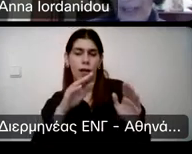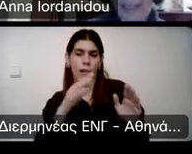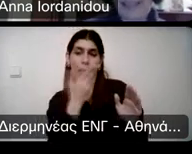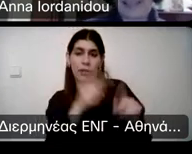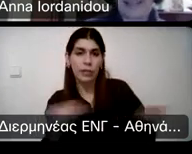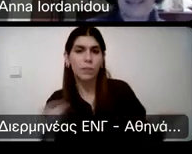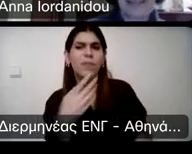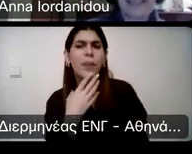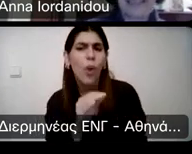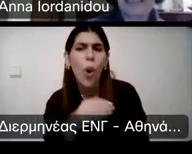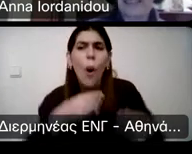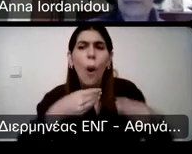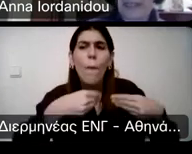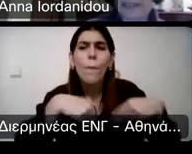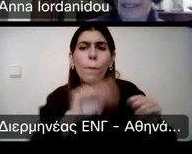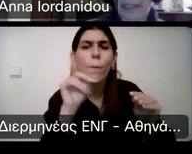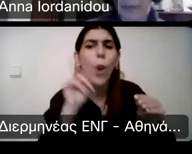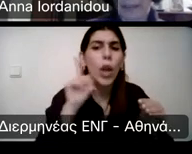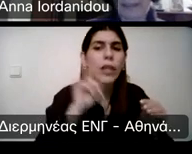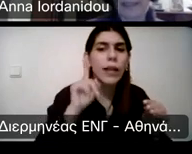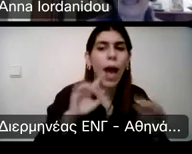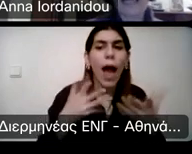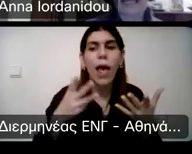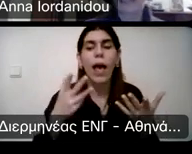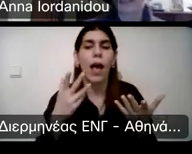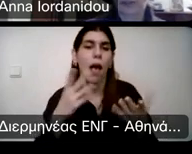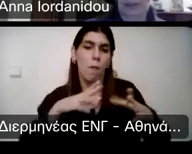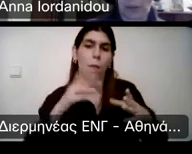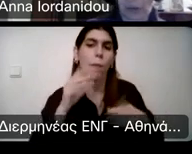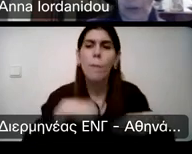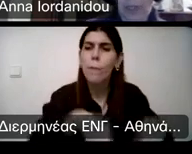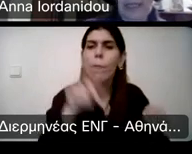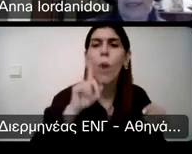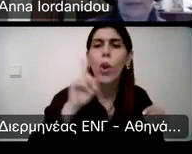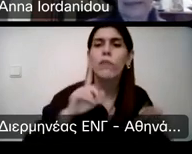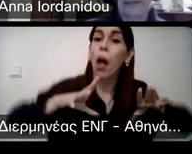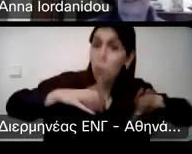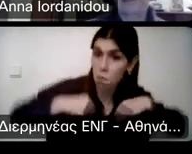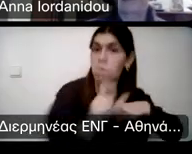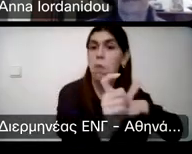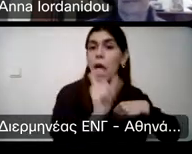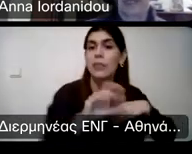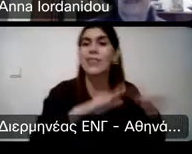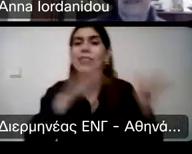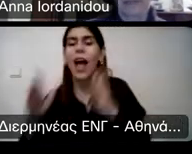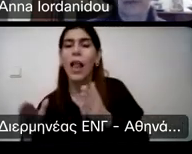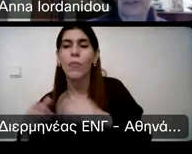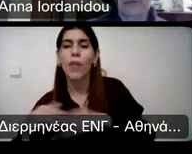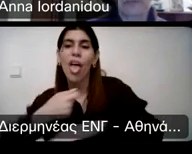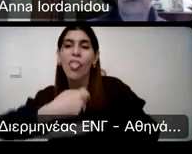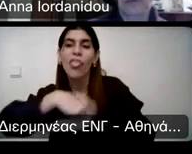τόσο. Δηλαδή, γιατί η γυμνάστρια είναι αποδεκτή, αλλά η δικάστρια όχι και τόσο. Εννοείται ότι